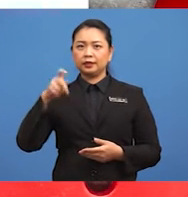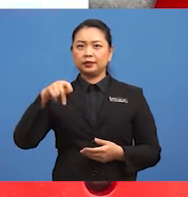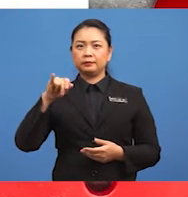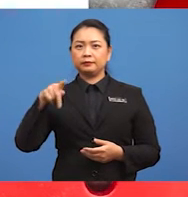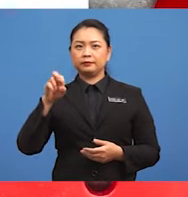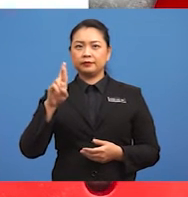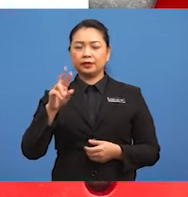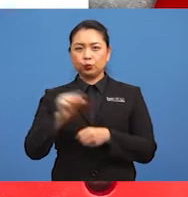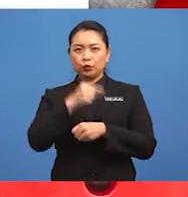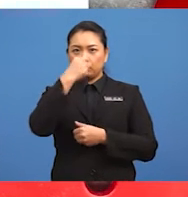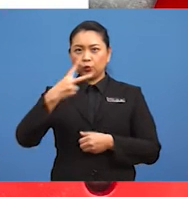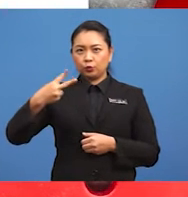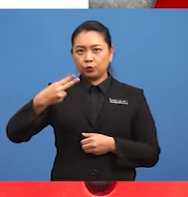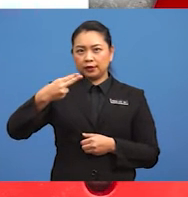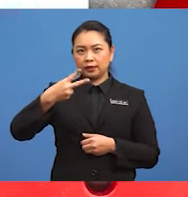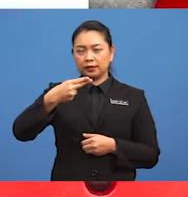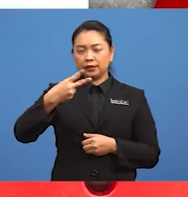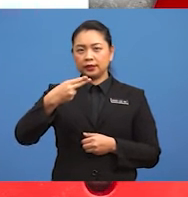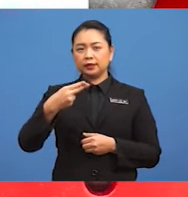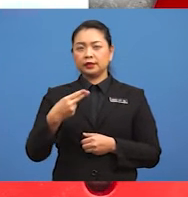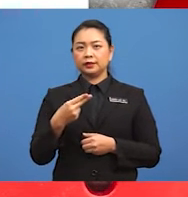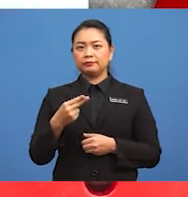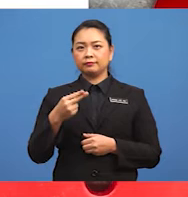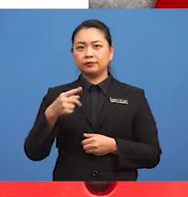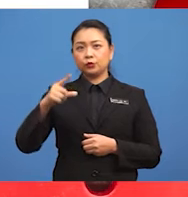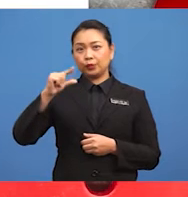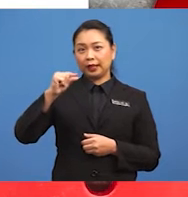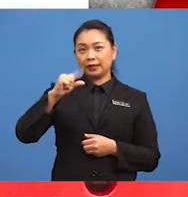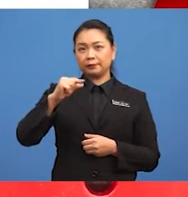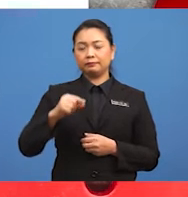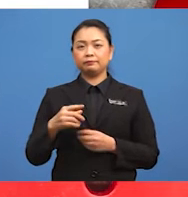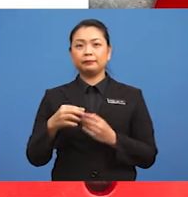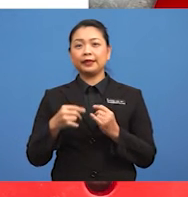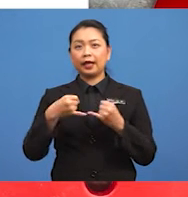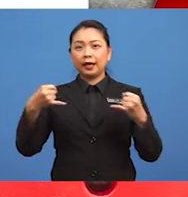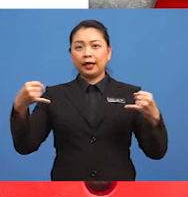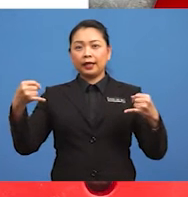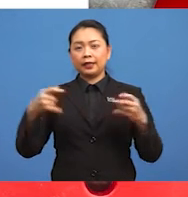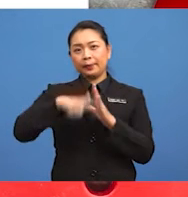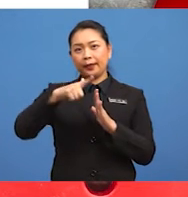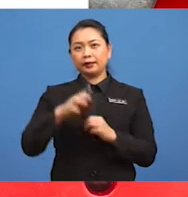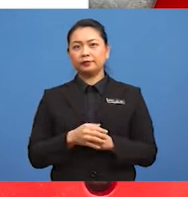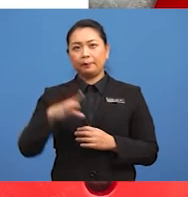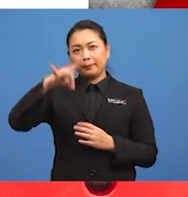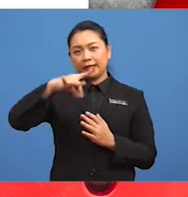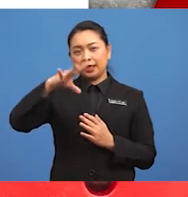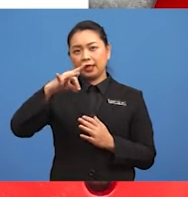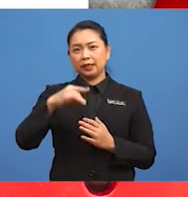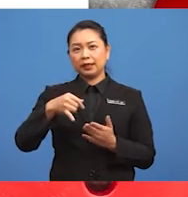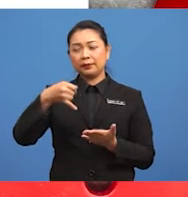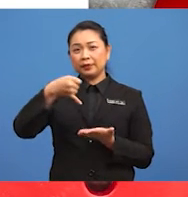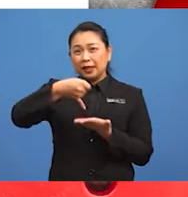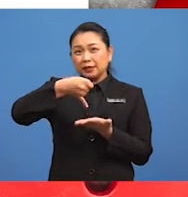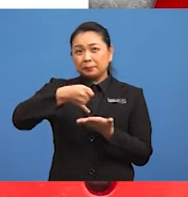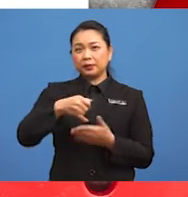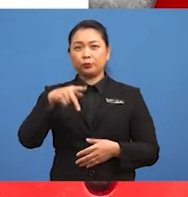digunakan untuk menggunting benang lebihan. Pastikan pilih snipper yang tajam dan mempunyai mata yang anjal